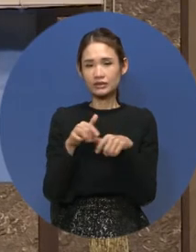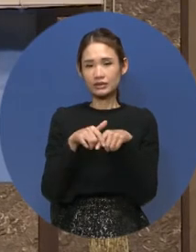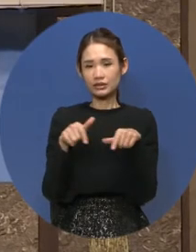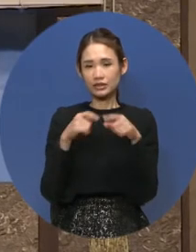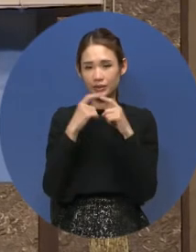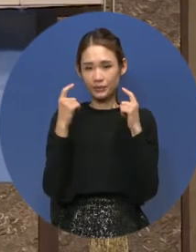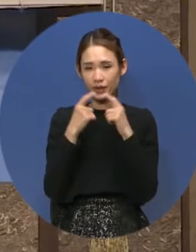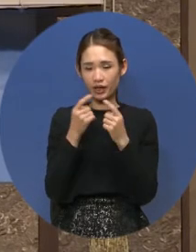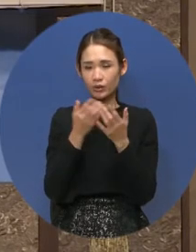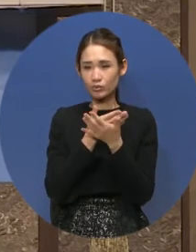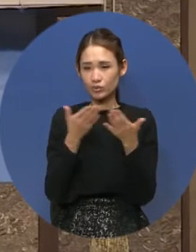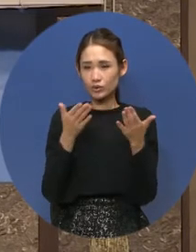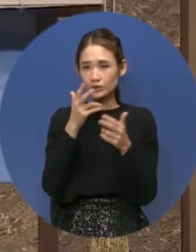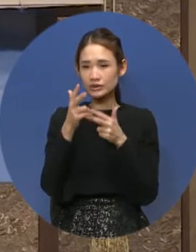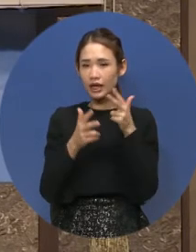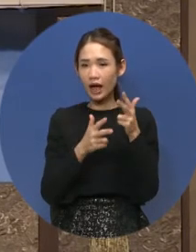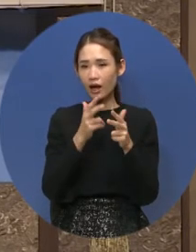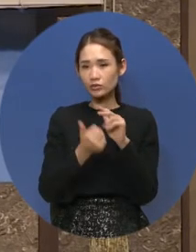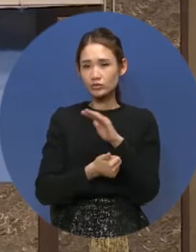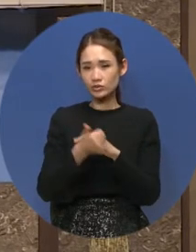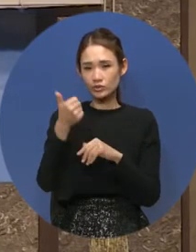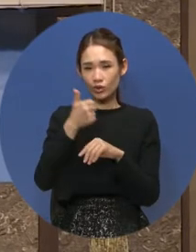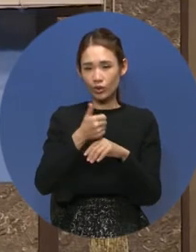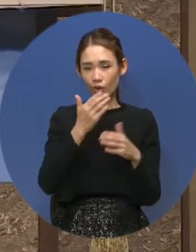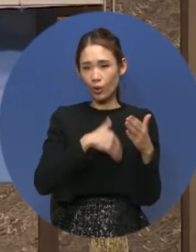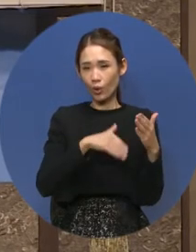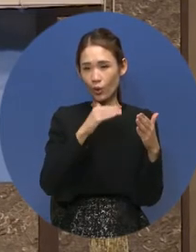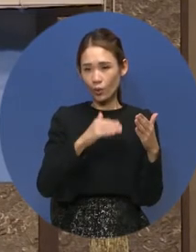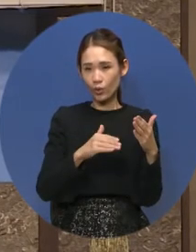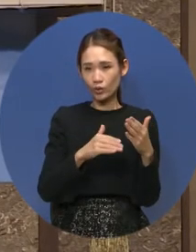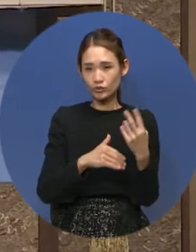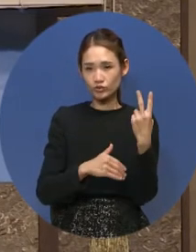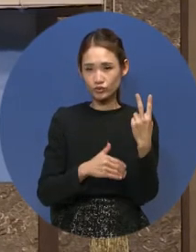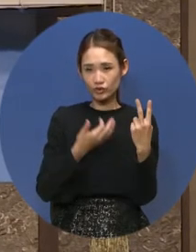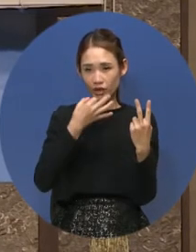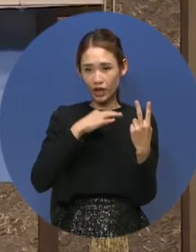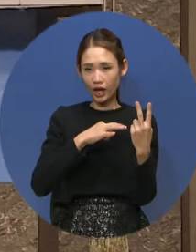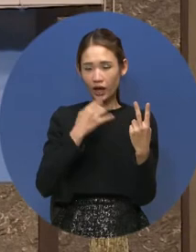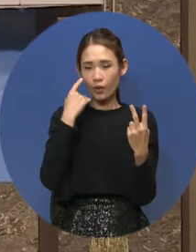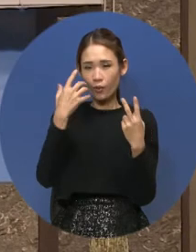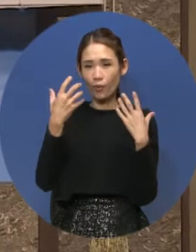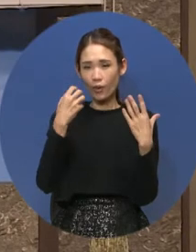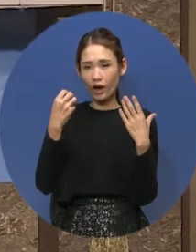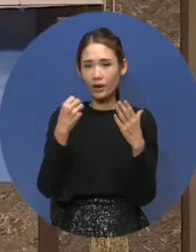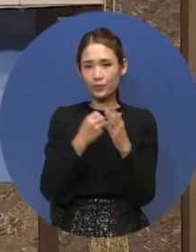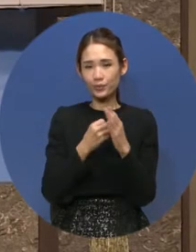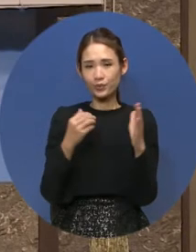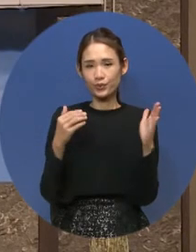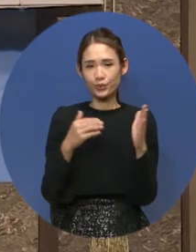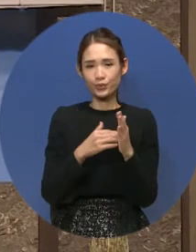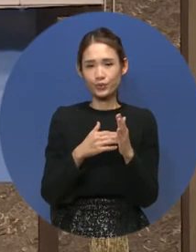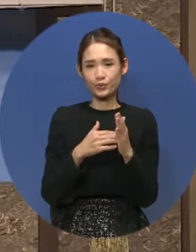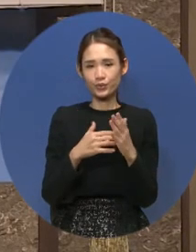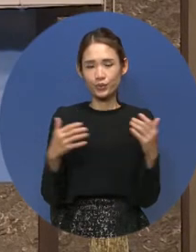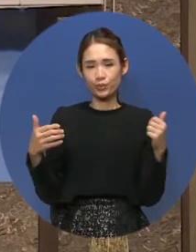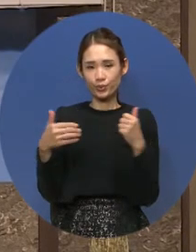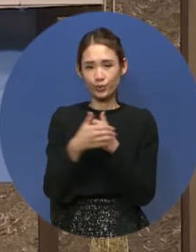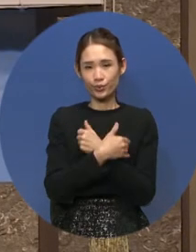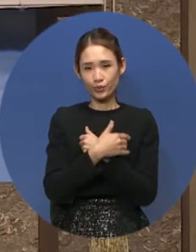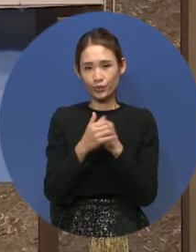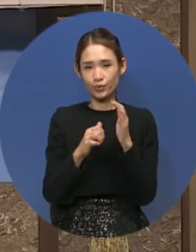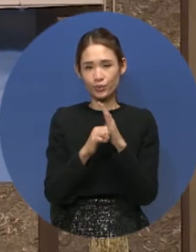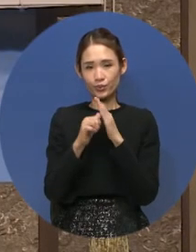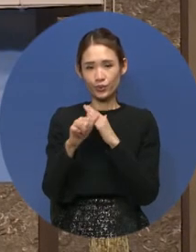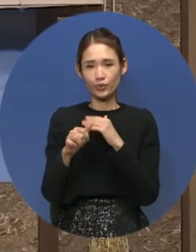민간 분양들 해서 사업성과 공공성 두 가지를 확보한 포용적 주거복지의